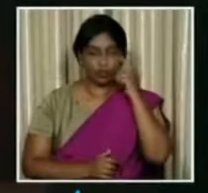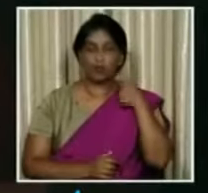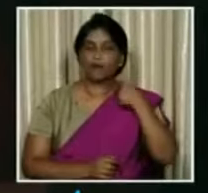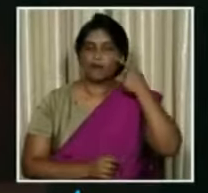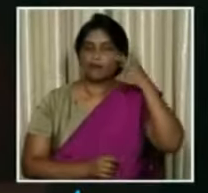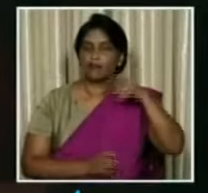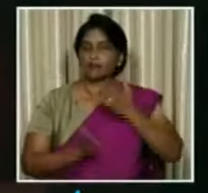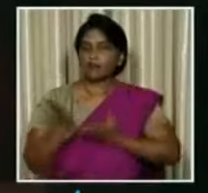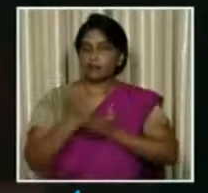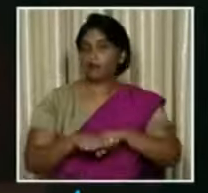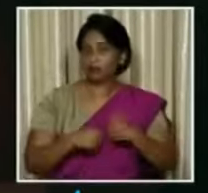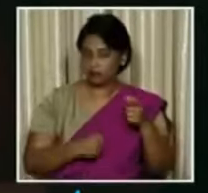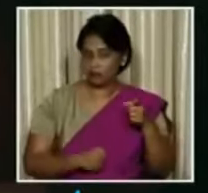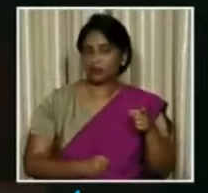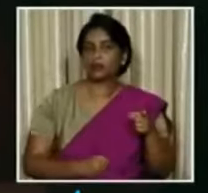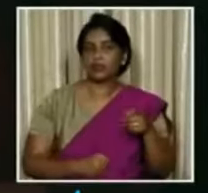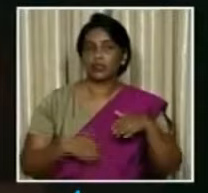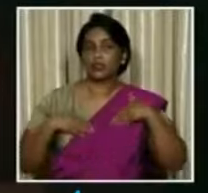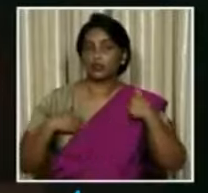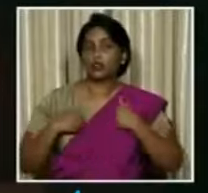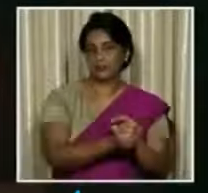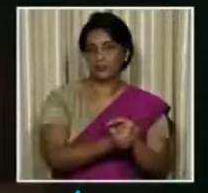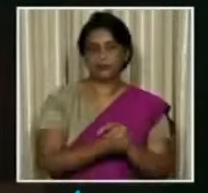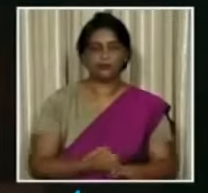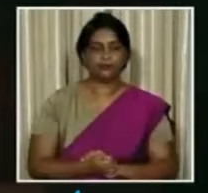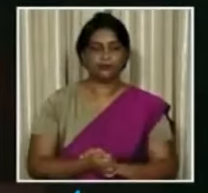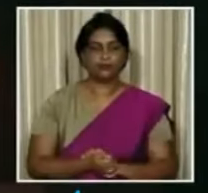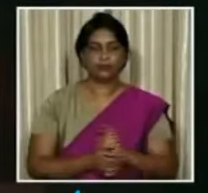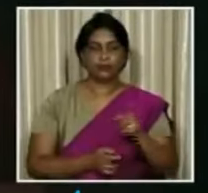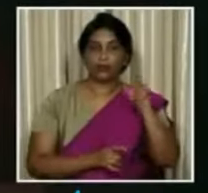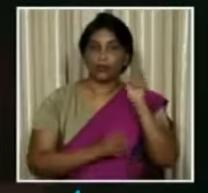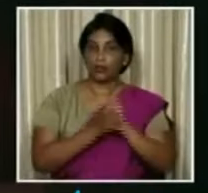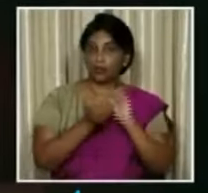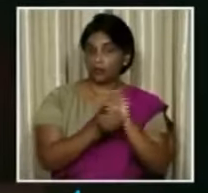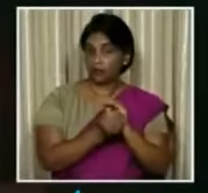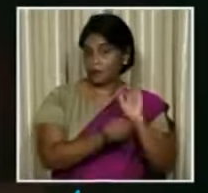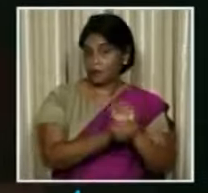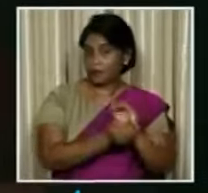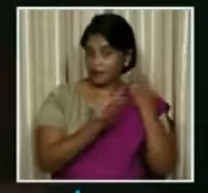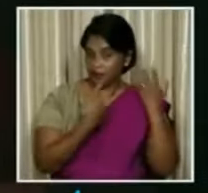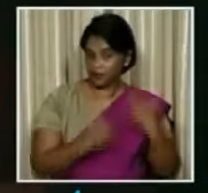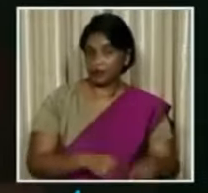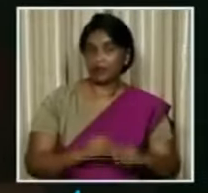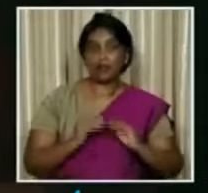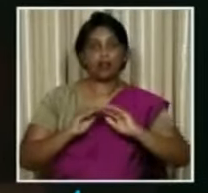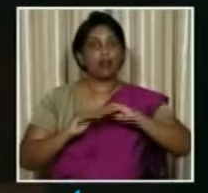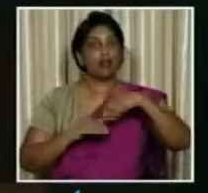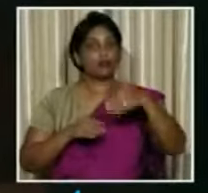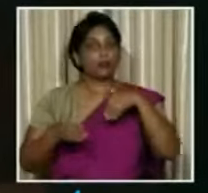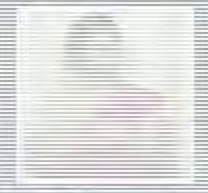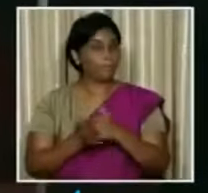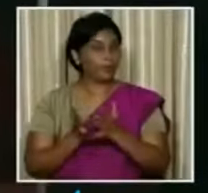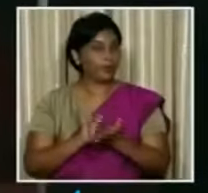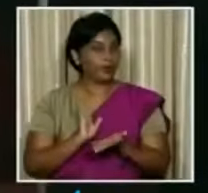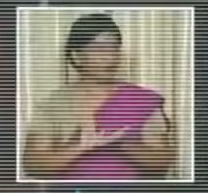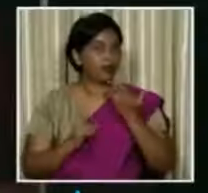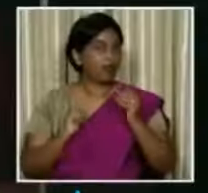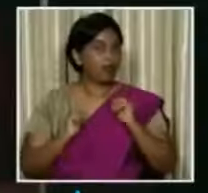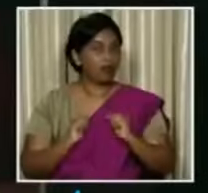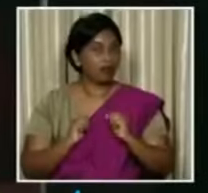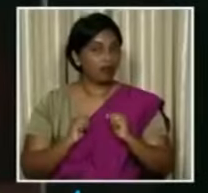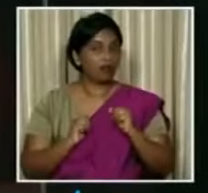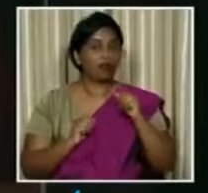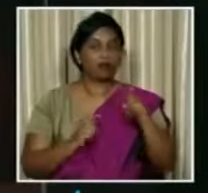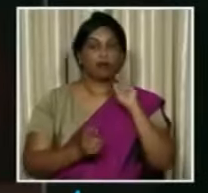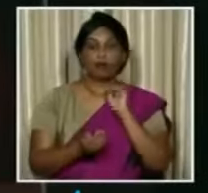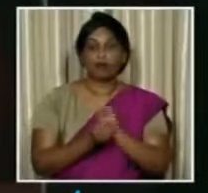විශ්වාස භංගයක් ගෙනාව මේ සභාවේ සෞඛ්‍ය අමාත්‍යවරයාට විරුද්ධව. එයාව රකලා එයාව ආරක්ෂා කරන් පස්සේ එළියේ පීඩනය වැඩි වෙන නිසා මොකද කරේ?